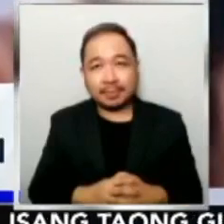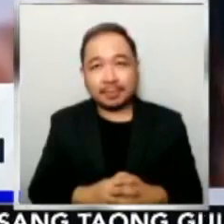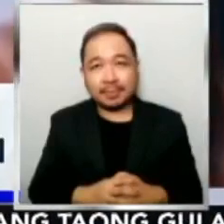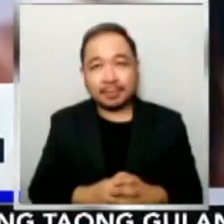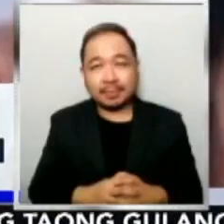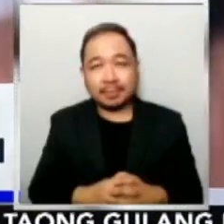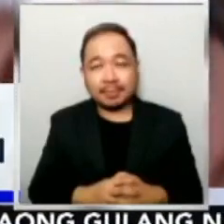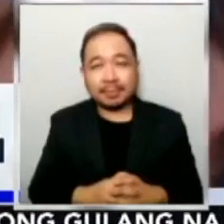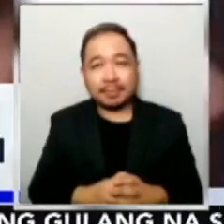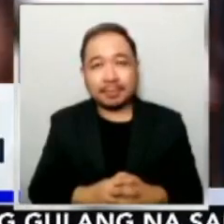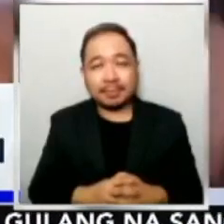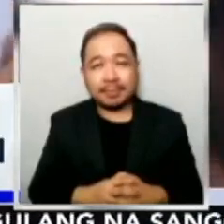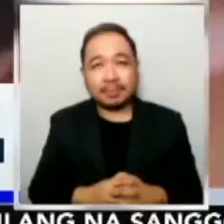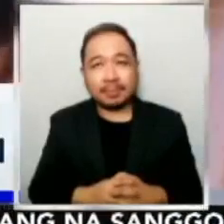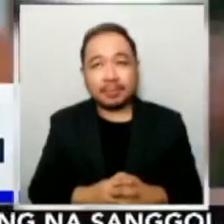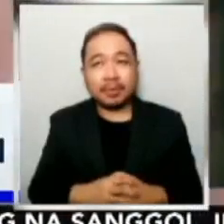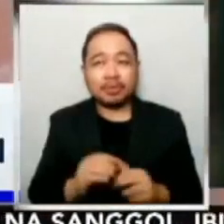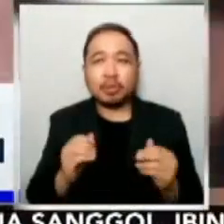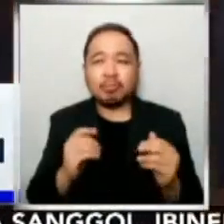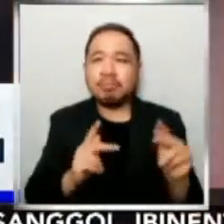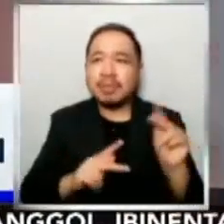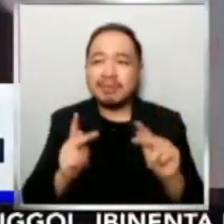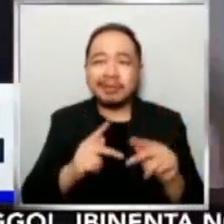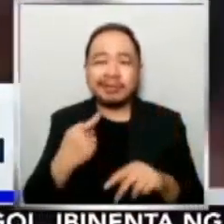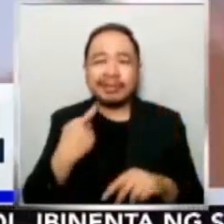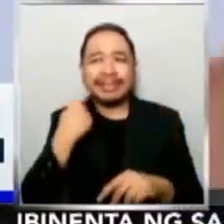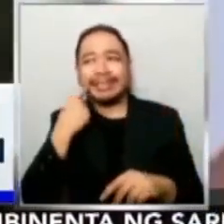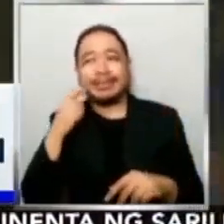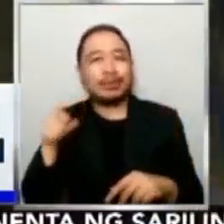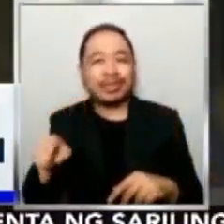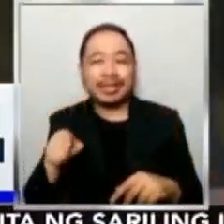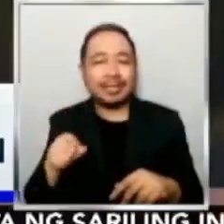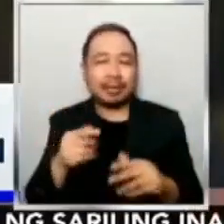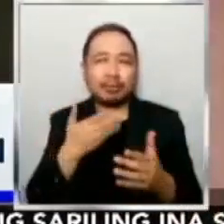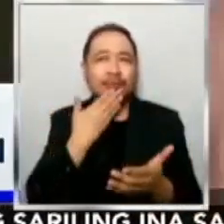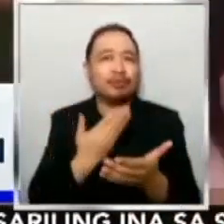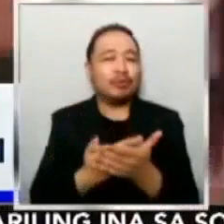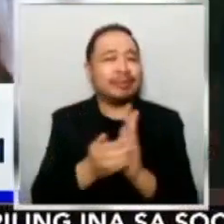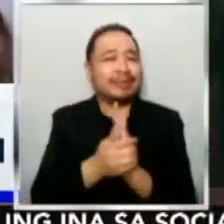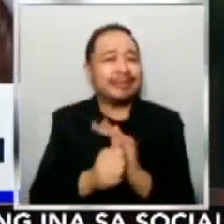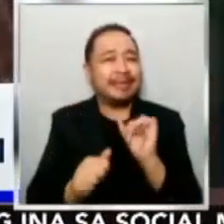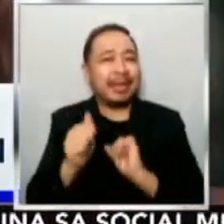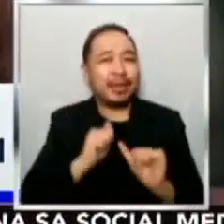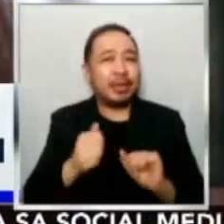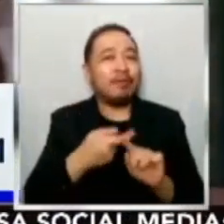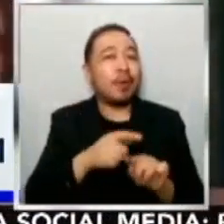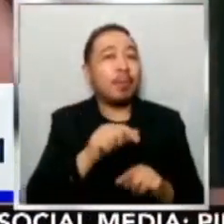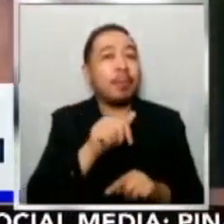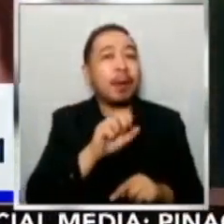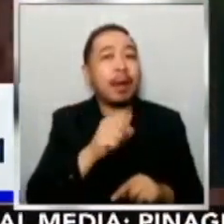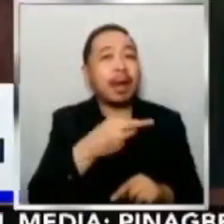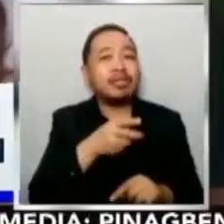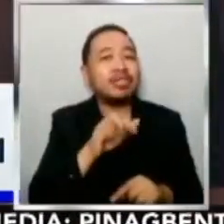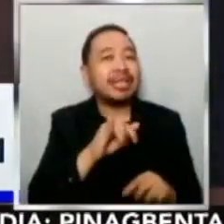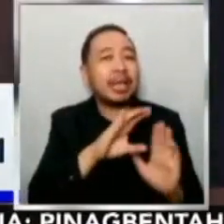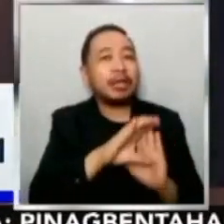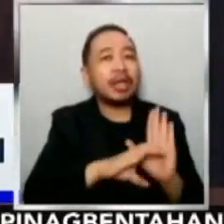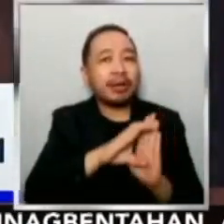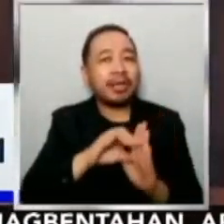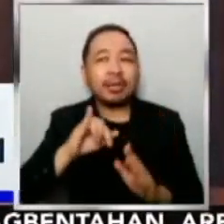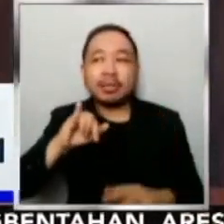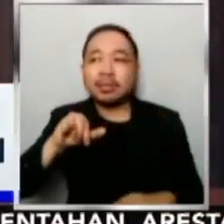Hook na hook ang fans sa galingin ng confrontation scene nila ng karakter naman ni Ashley Ortega na si Jackie. Akala ko kaibigan kita.